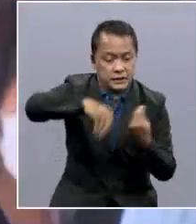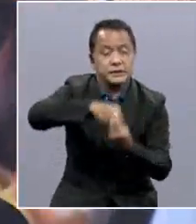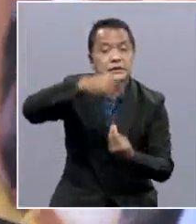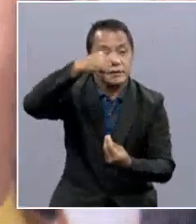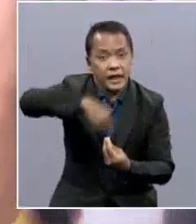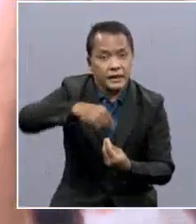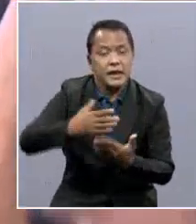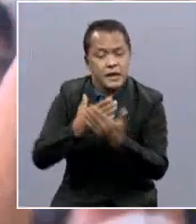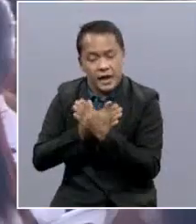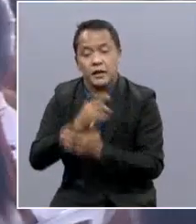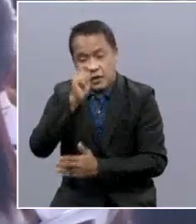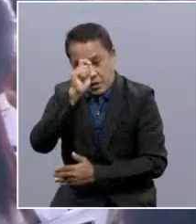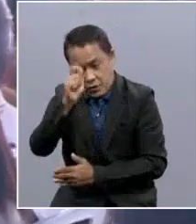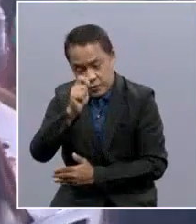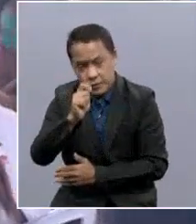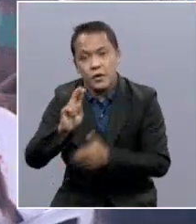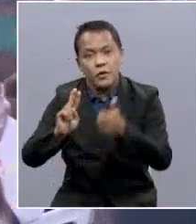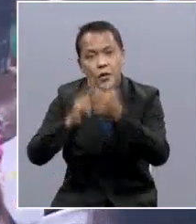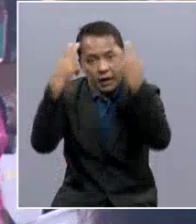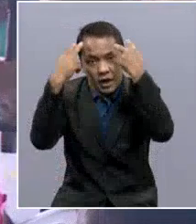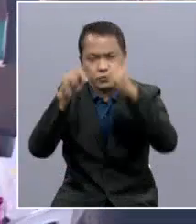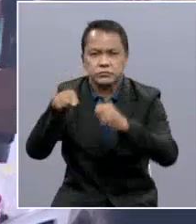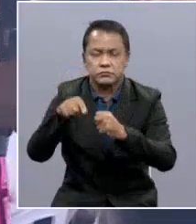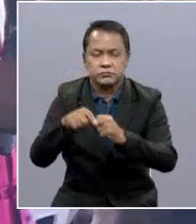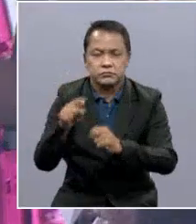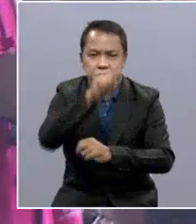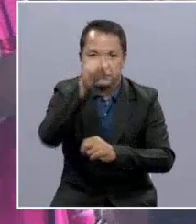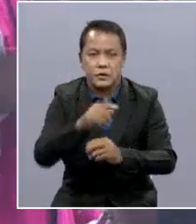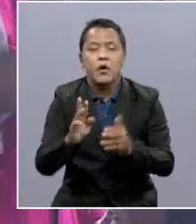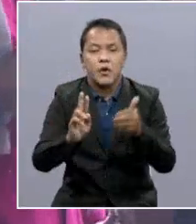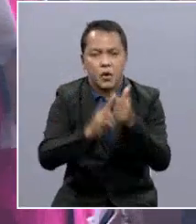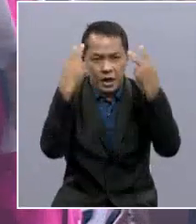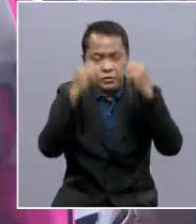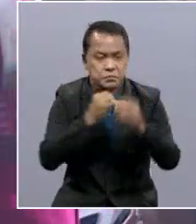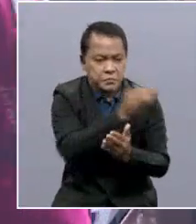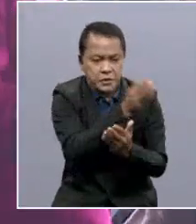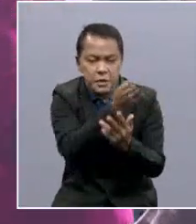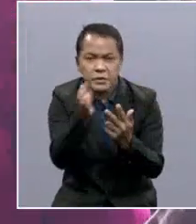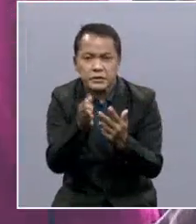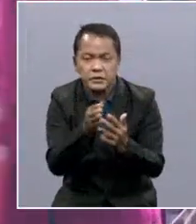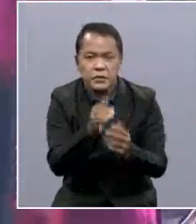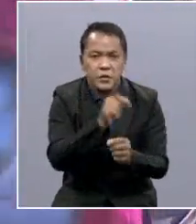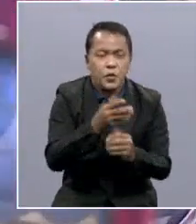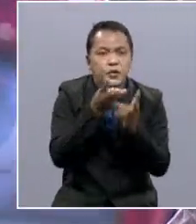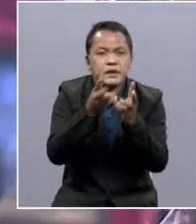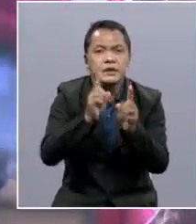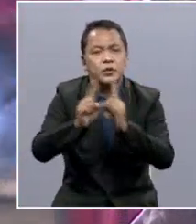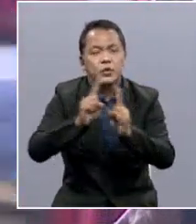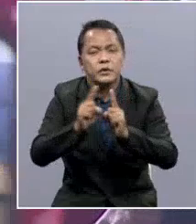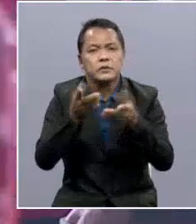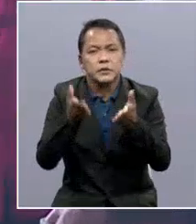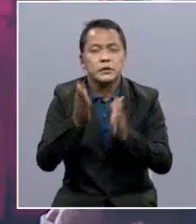อยู่นะก็ยังรักเคารพบิ๊กป้อมเสมอมาก็ขึ้นอยู่กับพลเอกประวิตรว่าจะให้เดินไปทางไหนยังไงต่อวางไว้อย่างไรใช่ไหมครับ